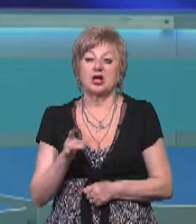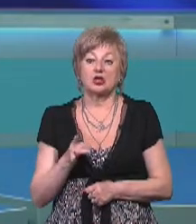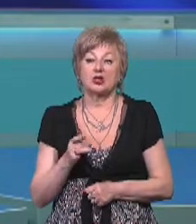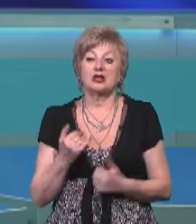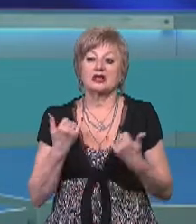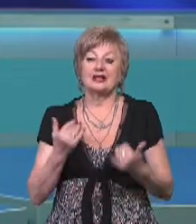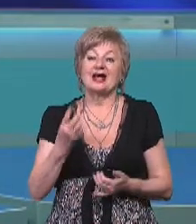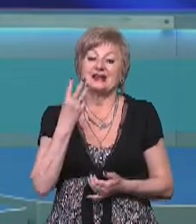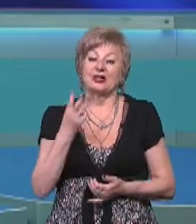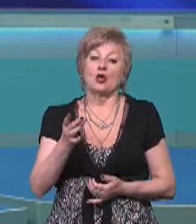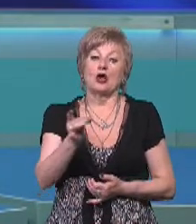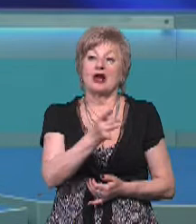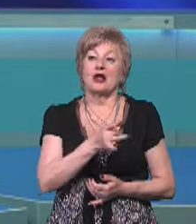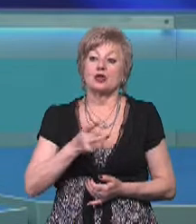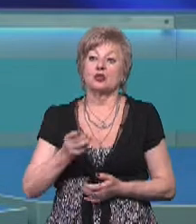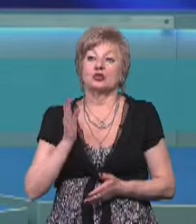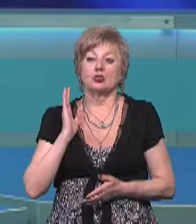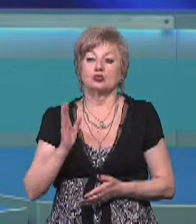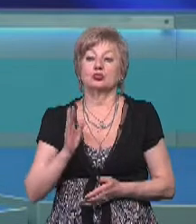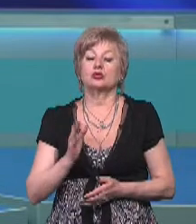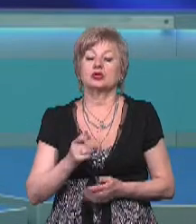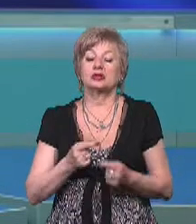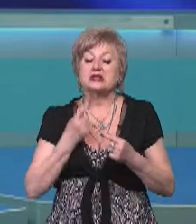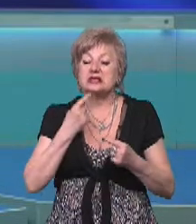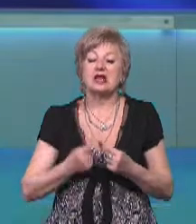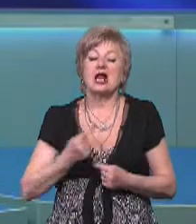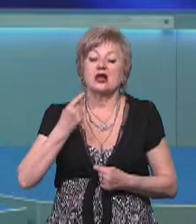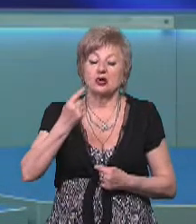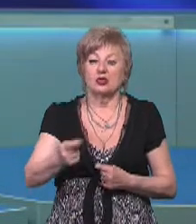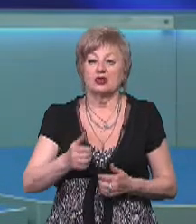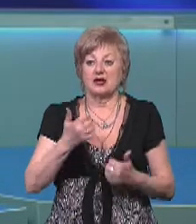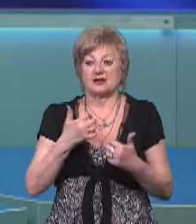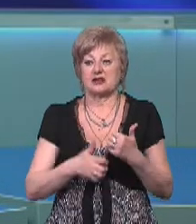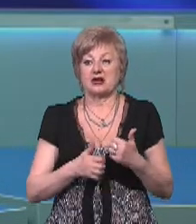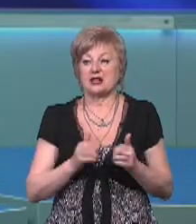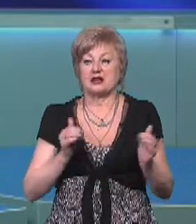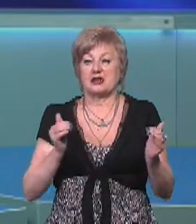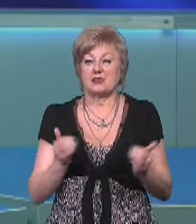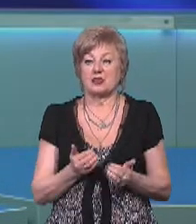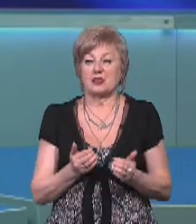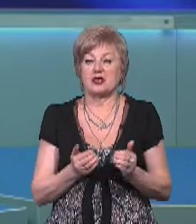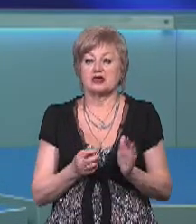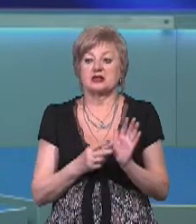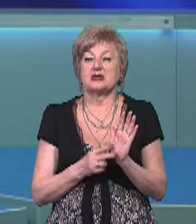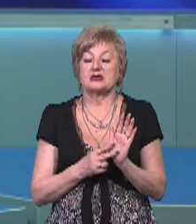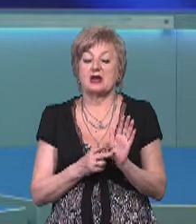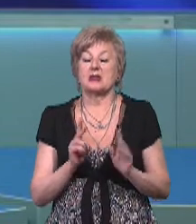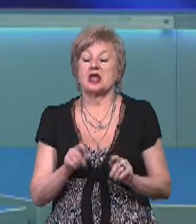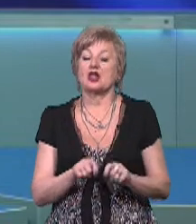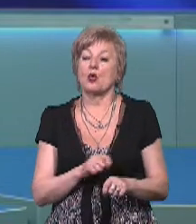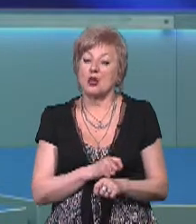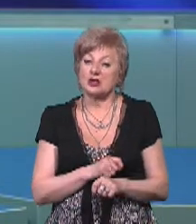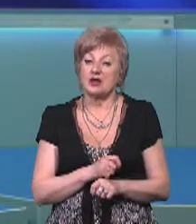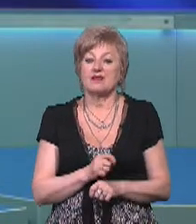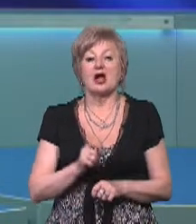для трьох районів буде дуже значна віддаленість. Тобто в середньому це має бути не більше ніж 70 кілометрів, а